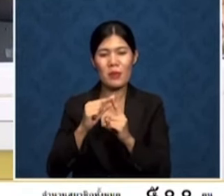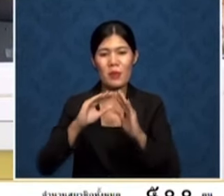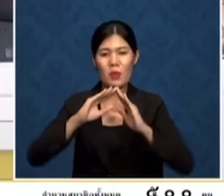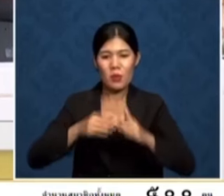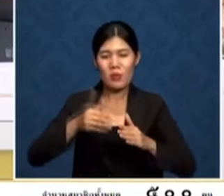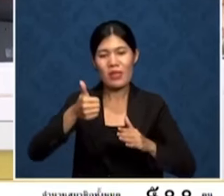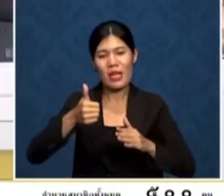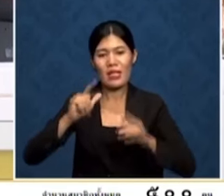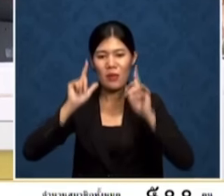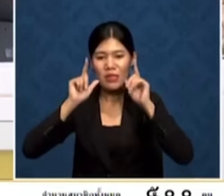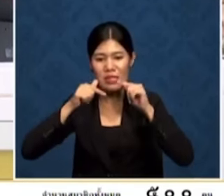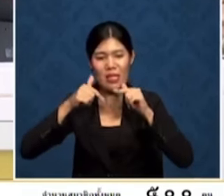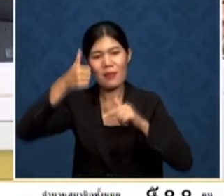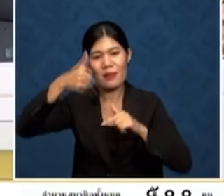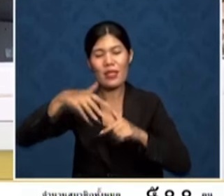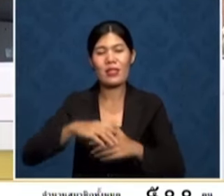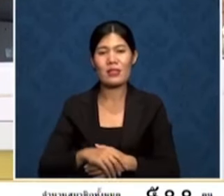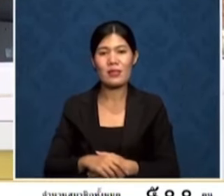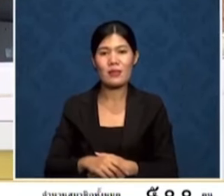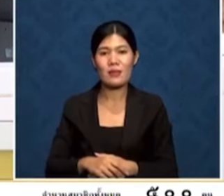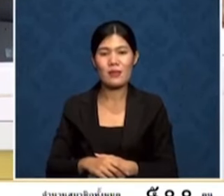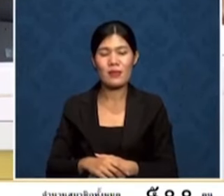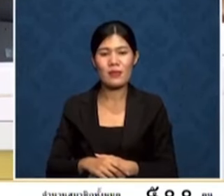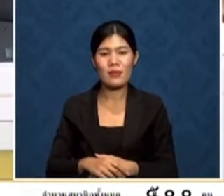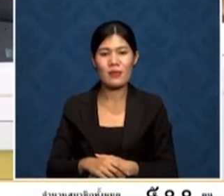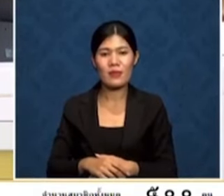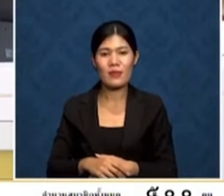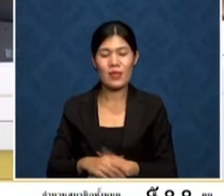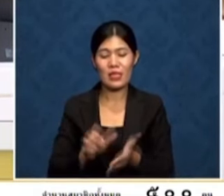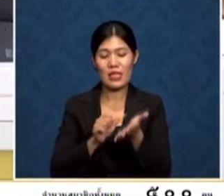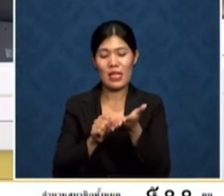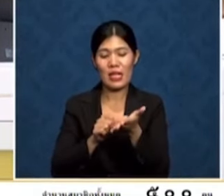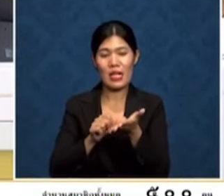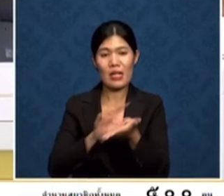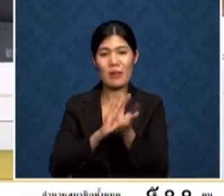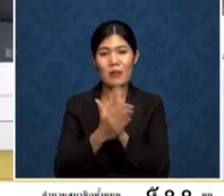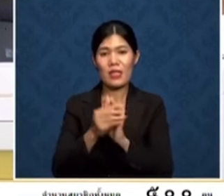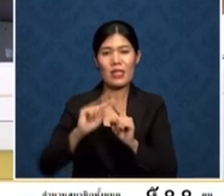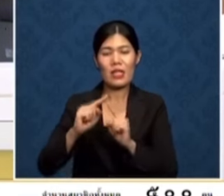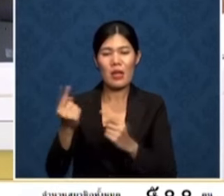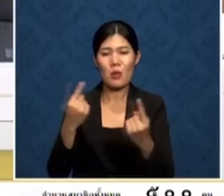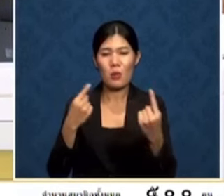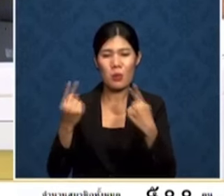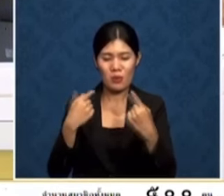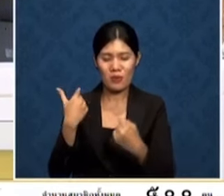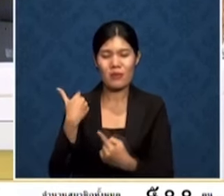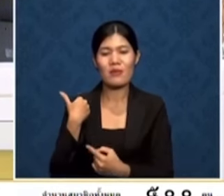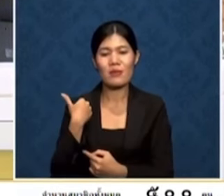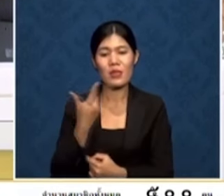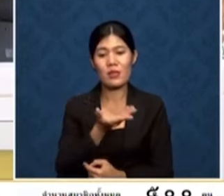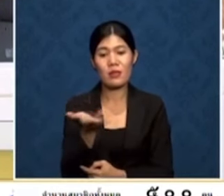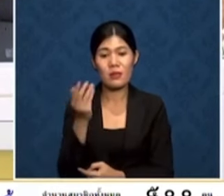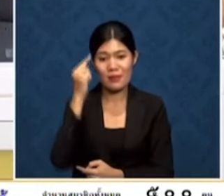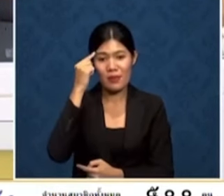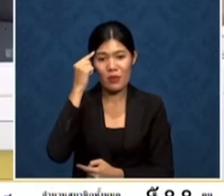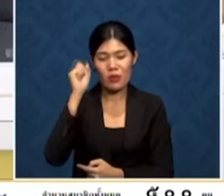ดำเนินครงงการเรื่องของ Digital walletมาตั้งแต่ต้นเนี่ยการปรับเปลี่ยนแต่ละครั้งนี้ผมผมโดนเว่านะครับท่านก็คงรู้ไม่ว่าจะ